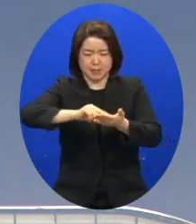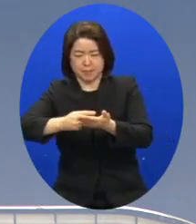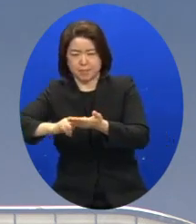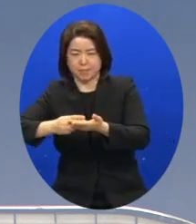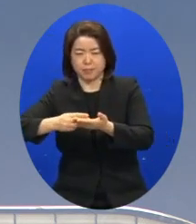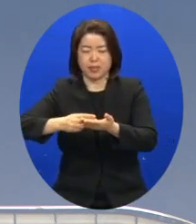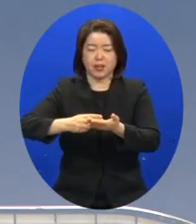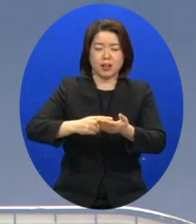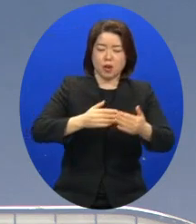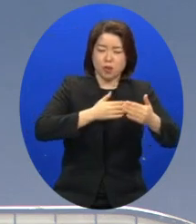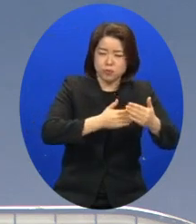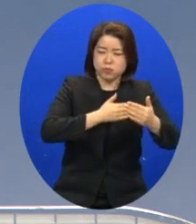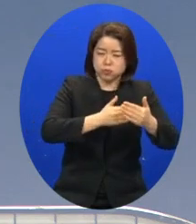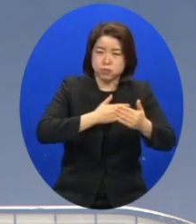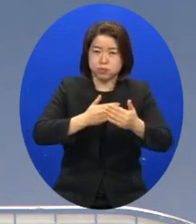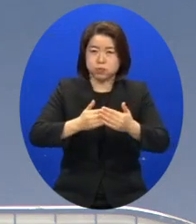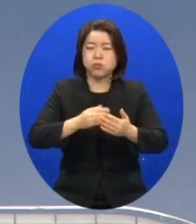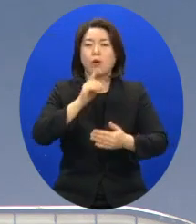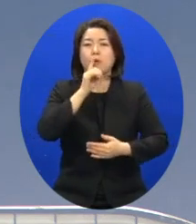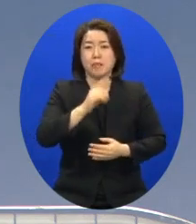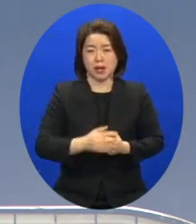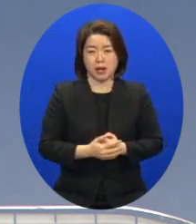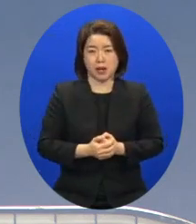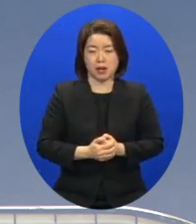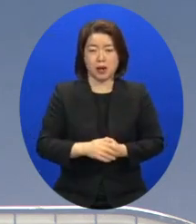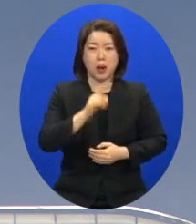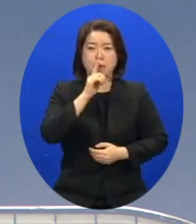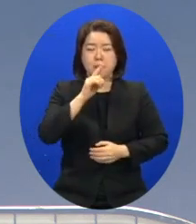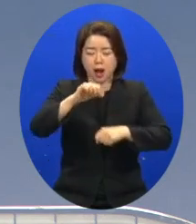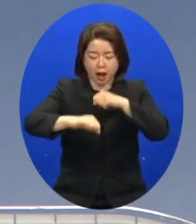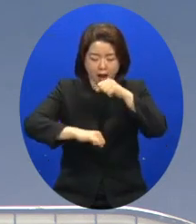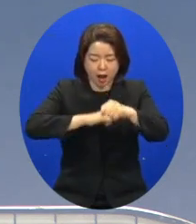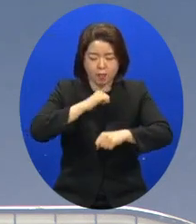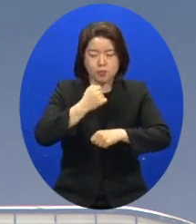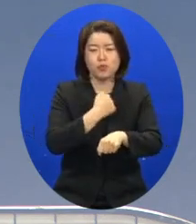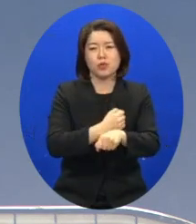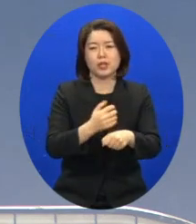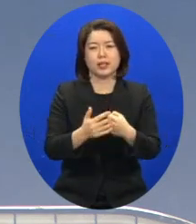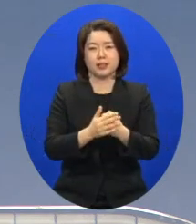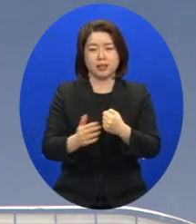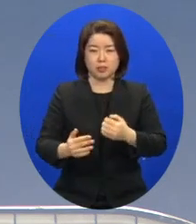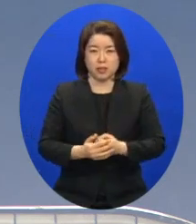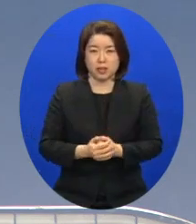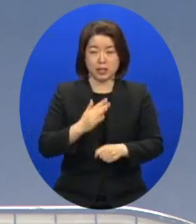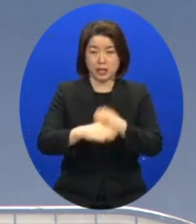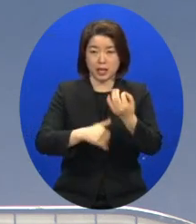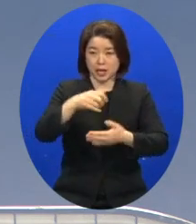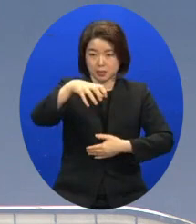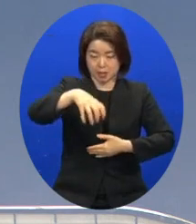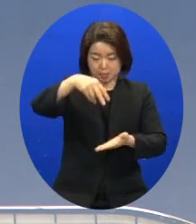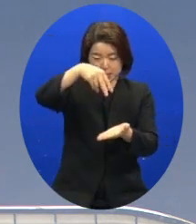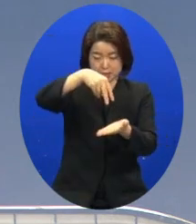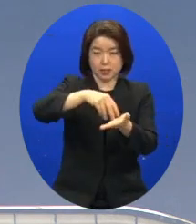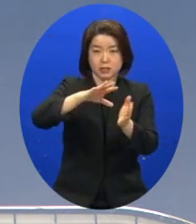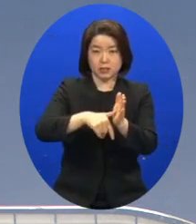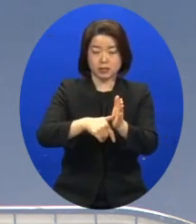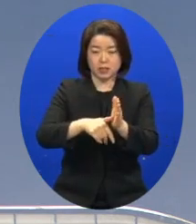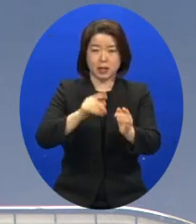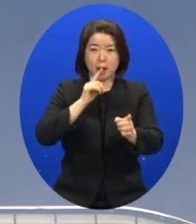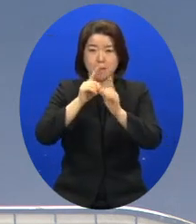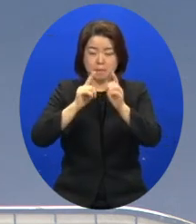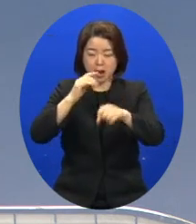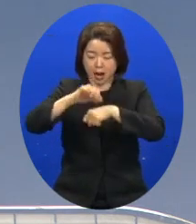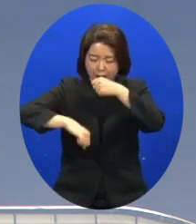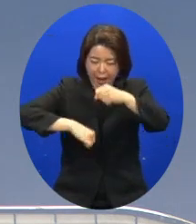두렵다고 그랬다 그랬어 말 함부로 했던 하나님 앞에 섰을 때 우리가 말 함부로 했던거